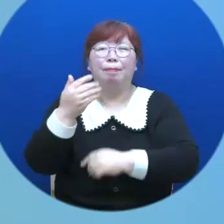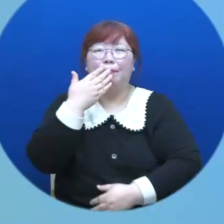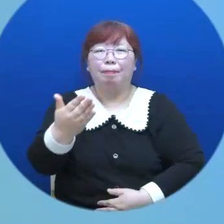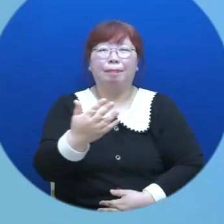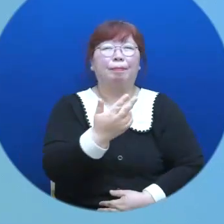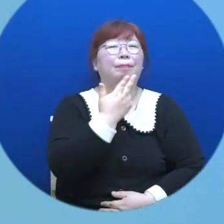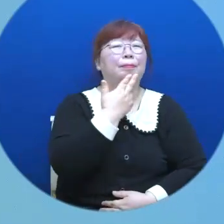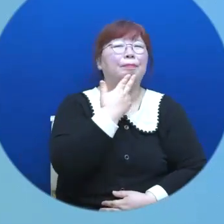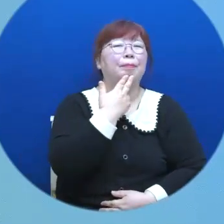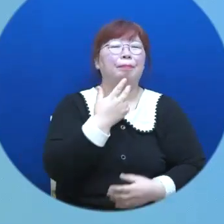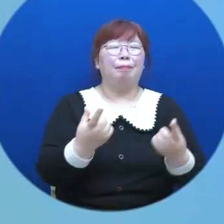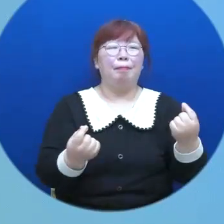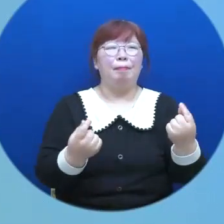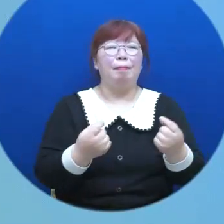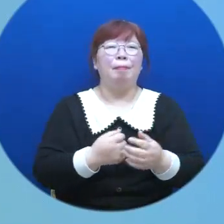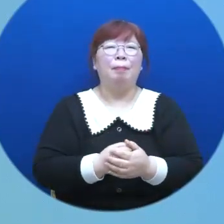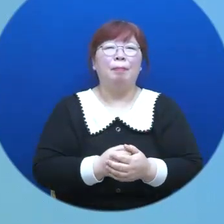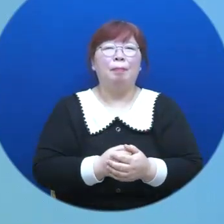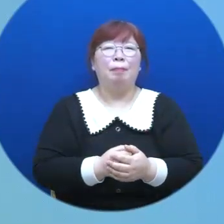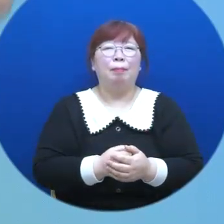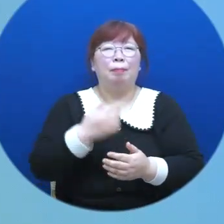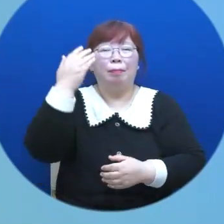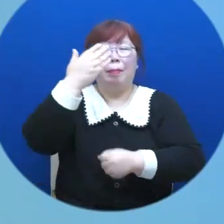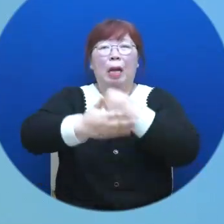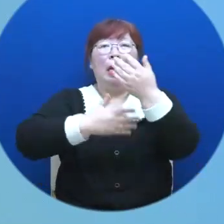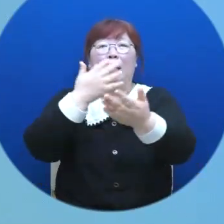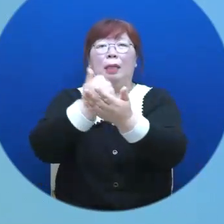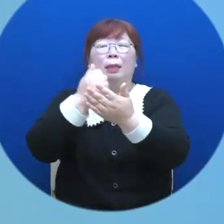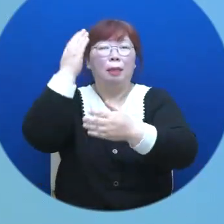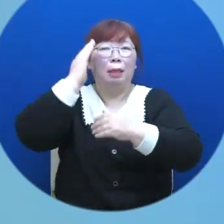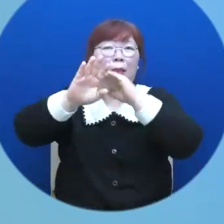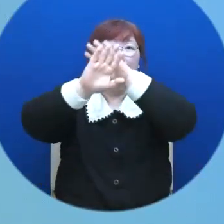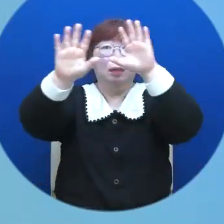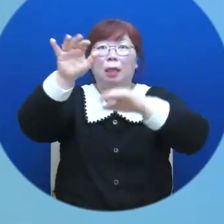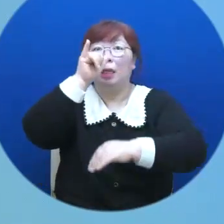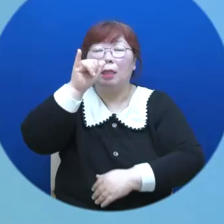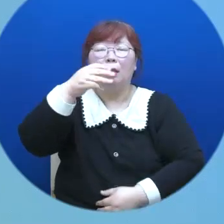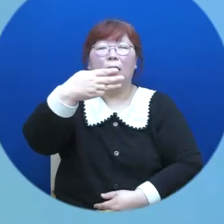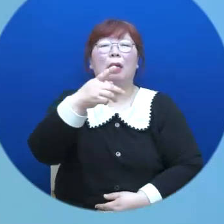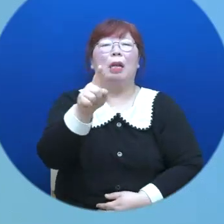요셉이 그랬거든요. 하늘나라에